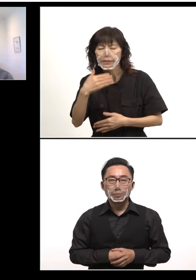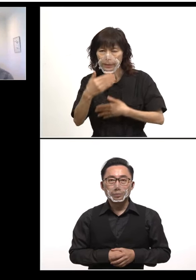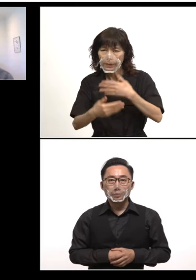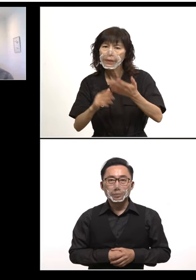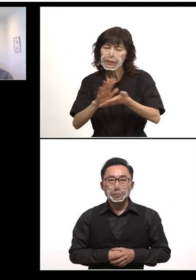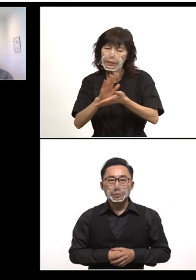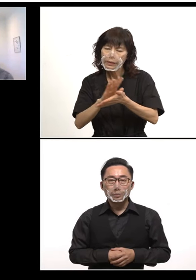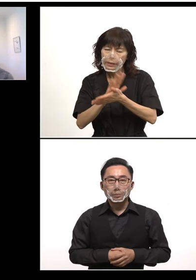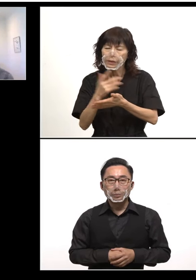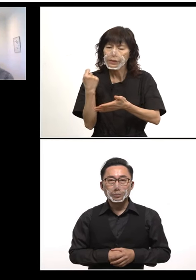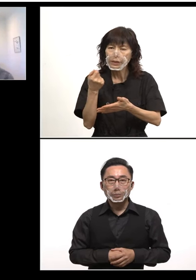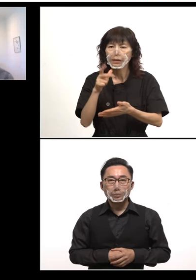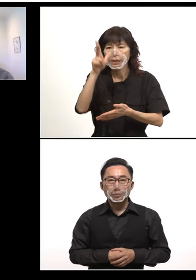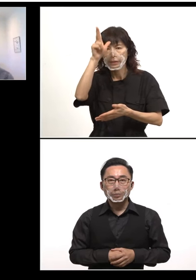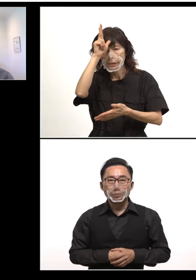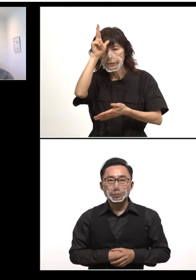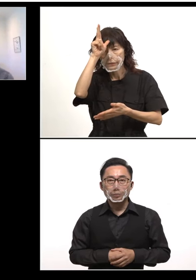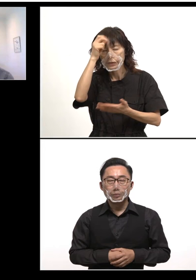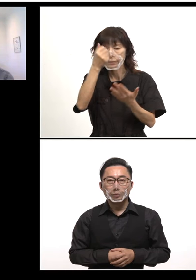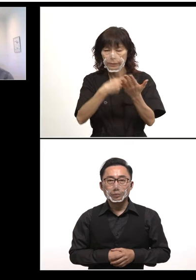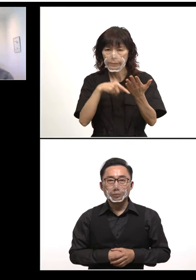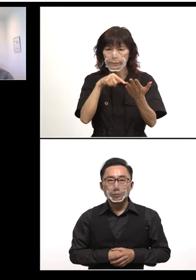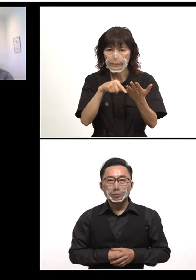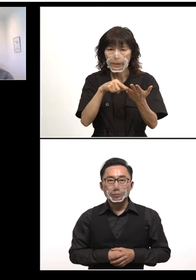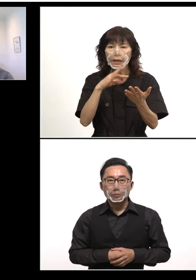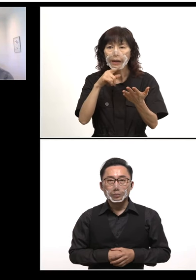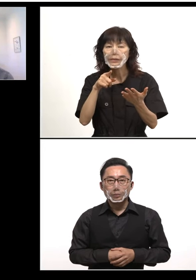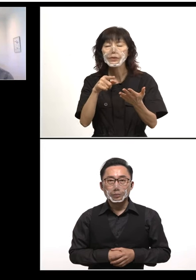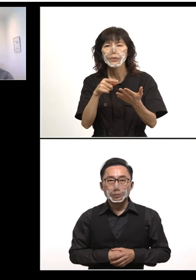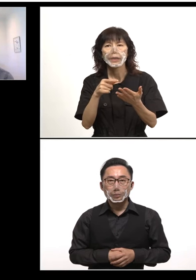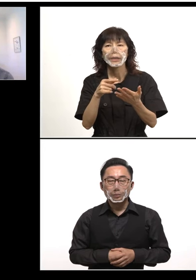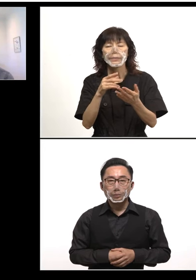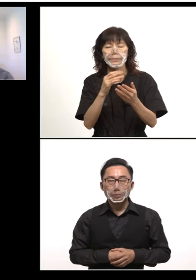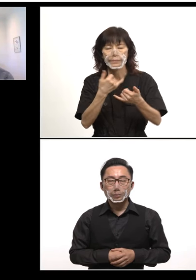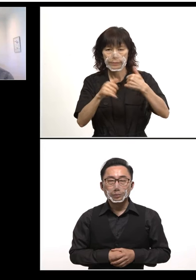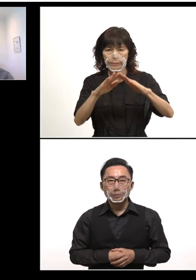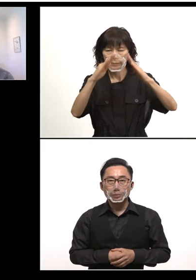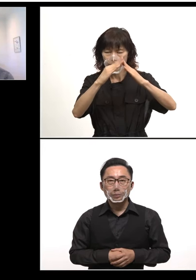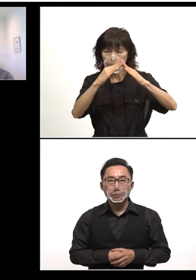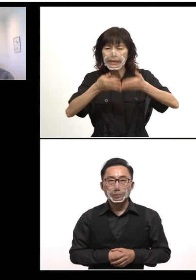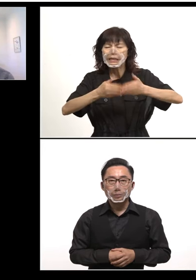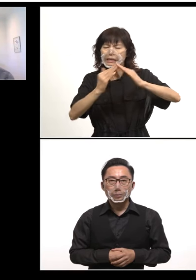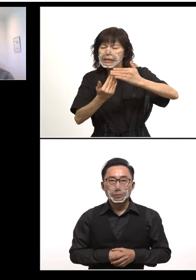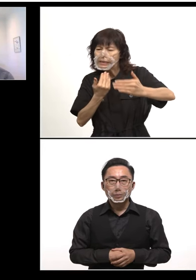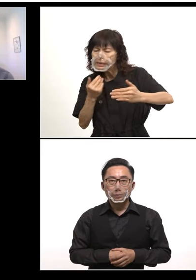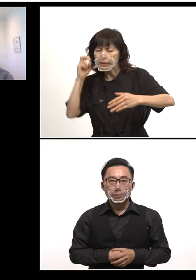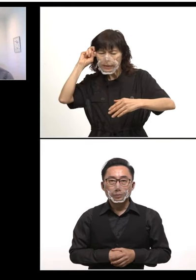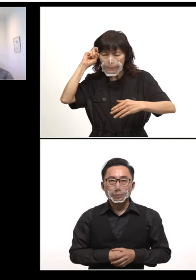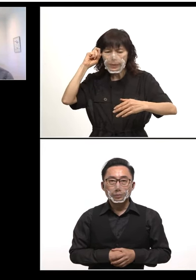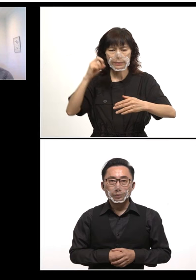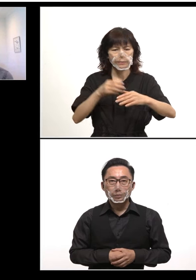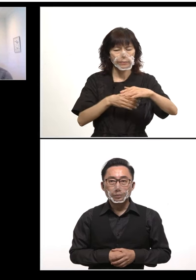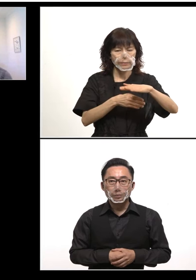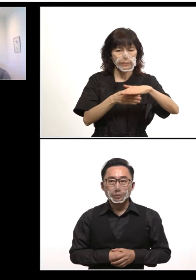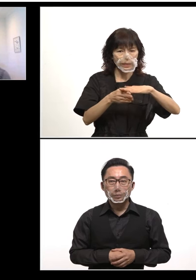呢幾年咧，其實喺政府嘅規劃入邊咧，佢哋如果喺起 theatre 嘅時候，佢哋會諗一啲唔同嘅設施，例如